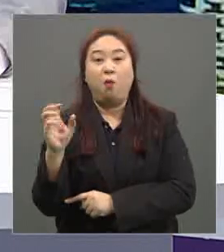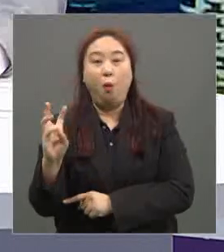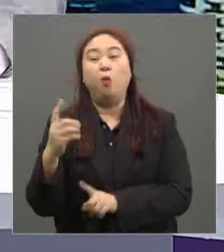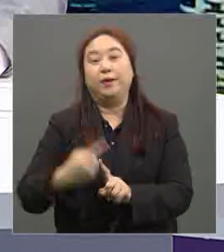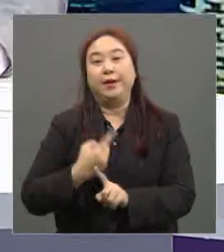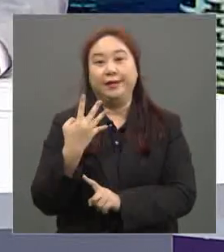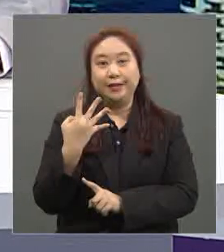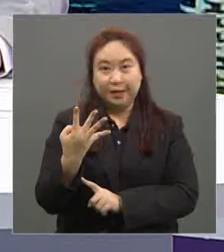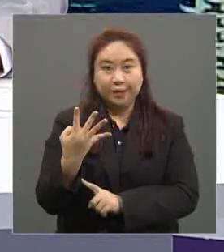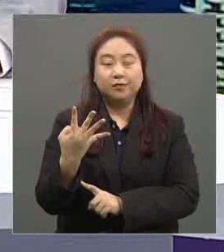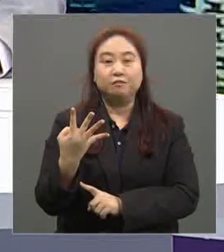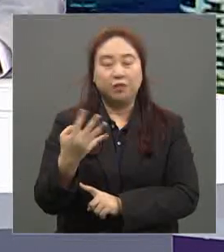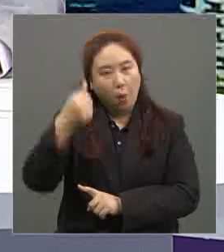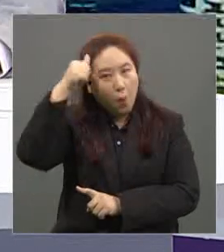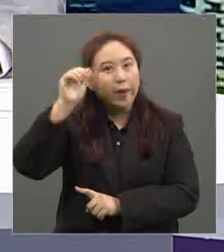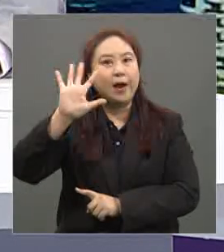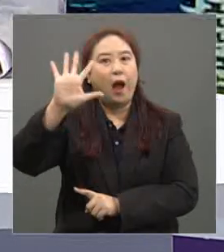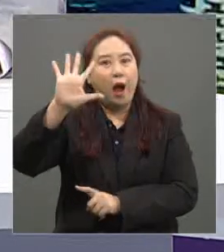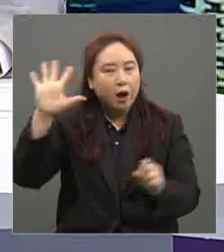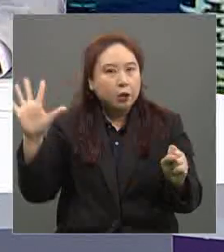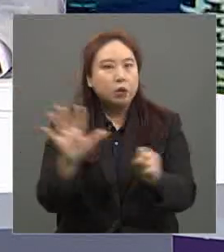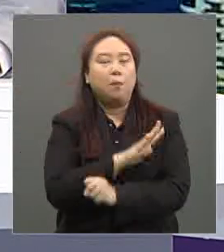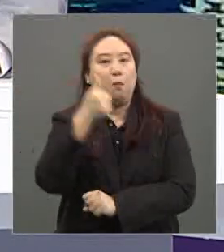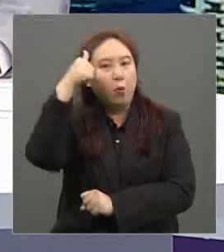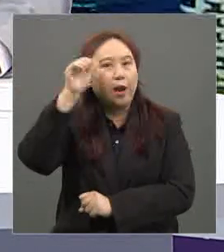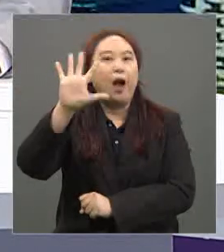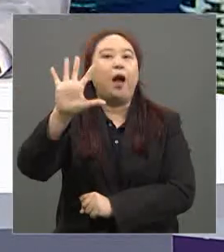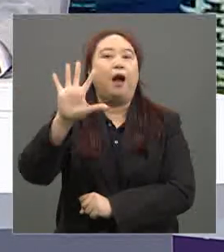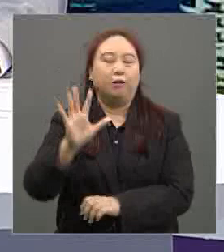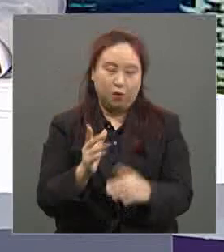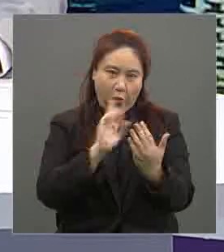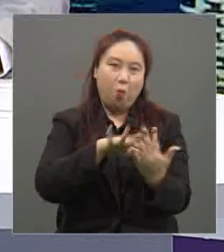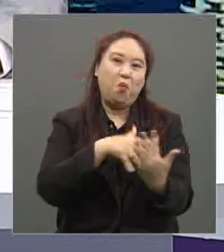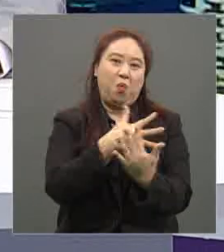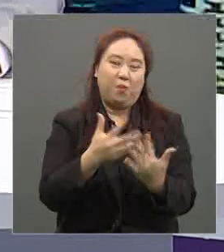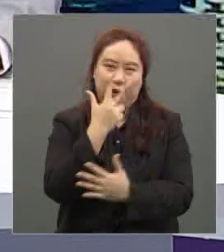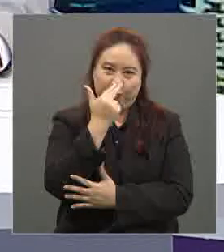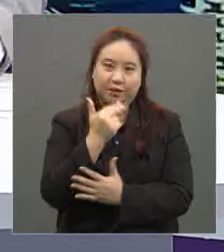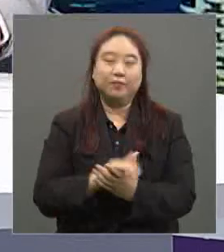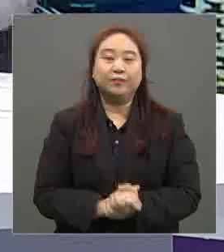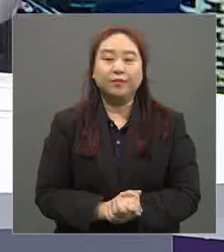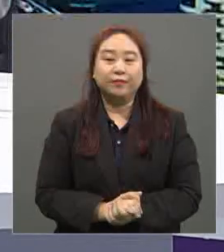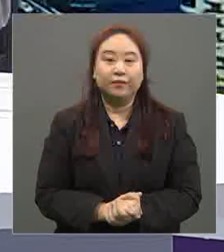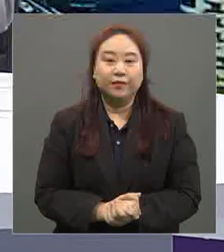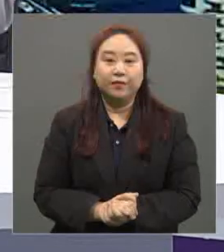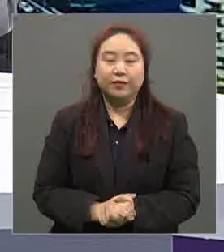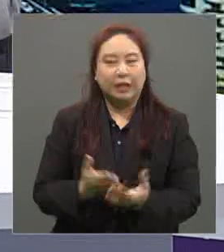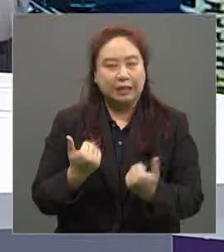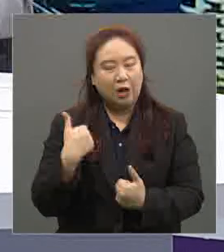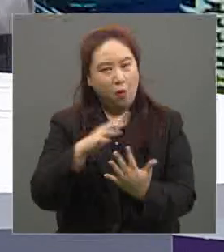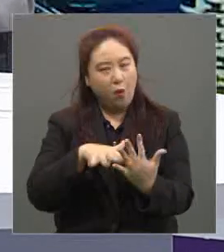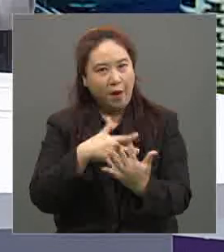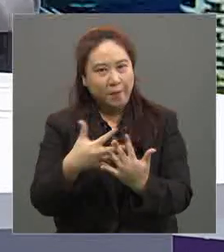เมษายนเรียกได้ว่า 5วันเต็มๆทีเดียวค่ะเรายังต้องมาวางแผนกันมานะข่าวไม่ได้หยุดเลยเอ๊ะจะสลับกันยังไง